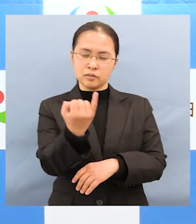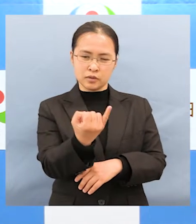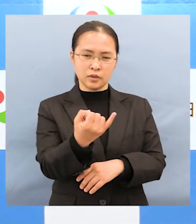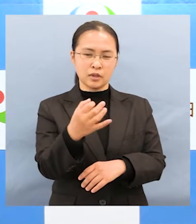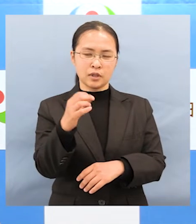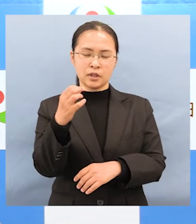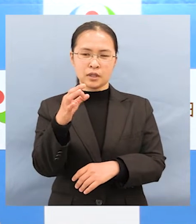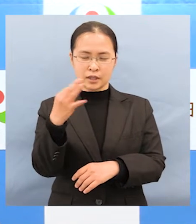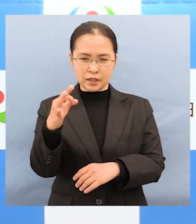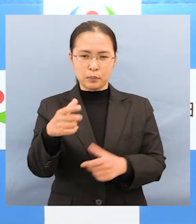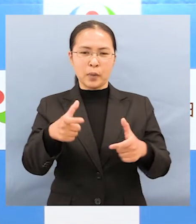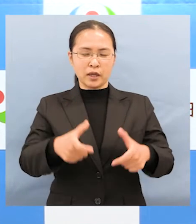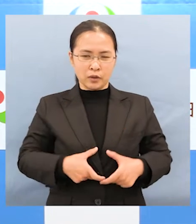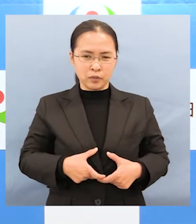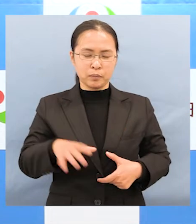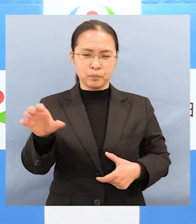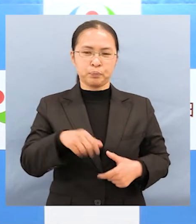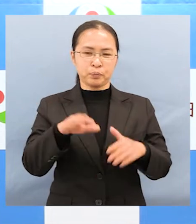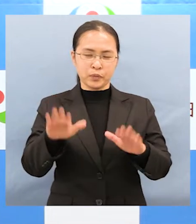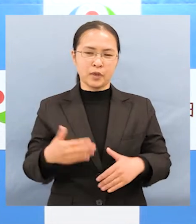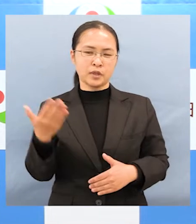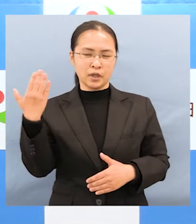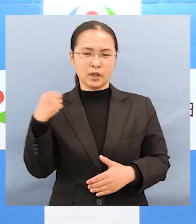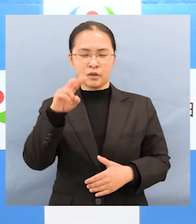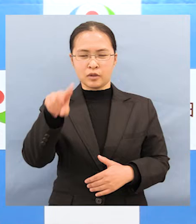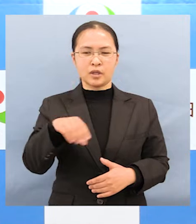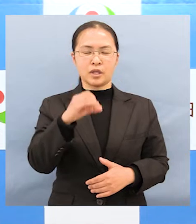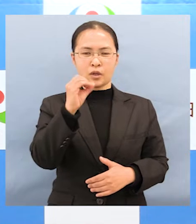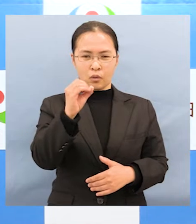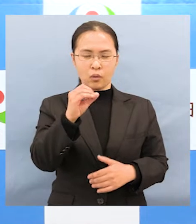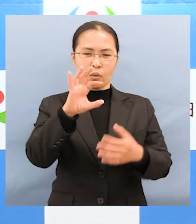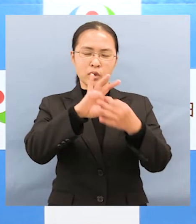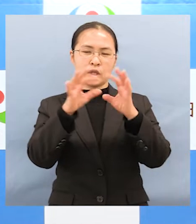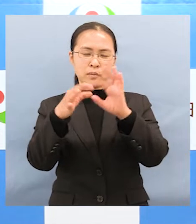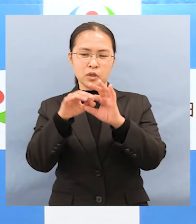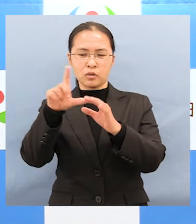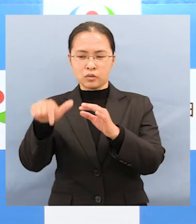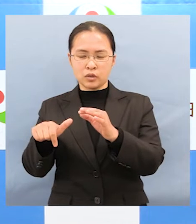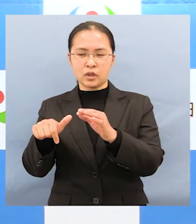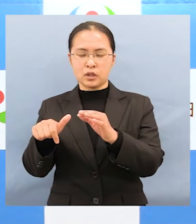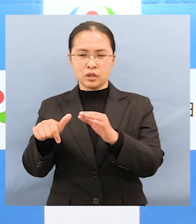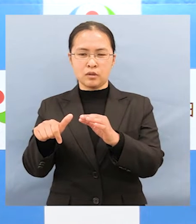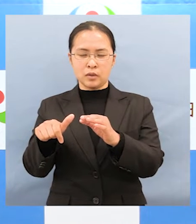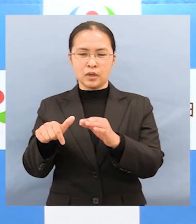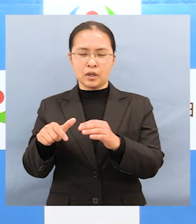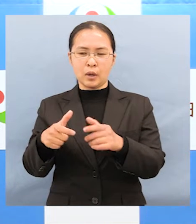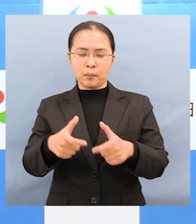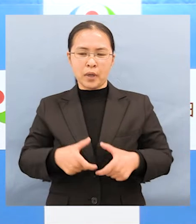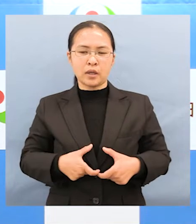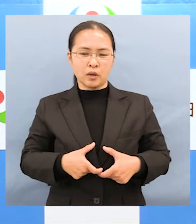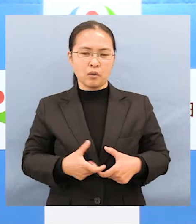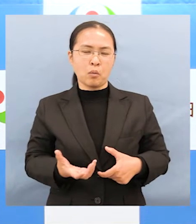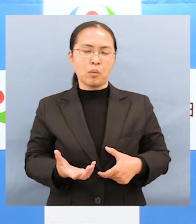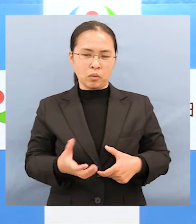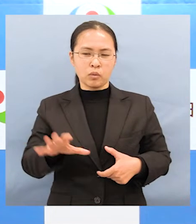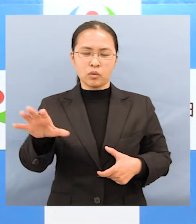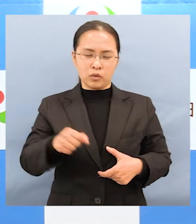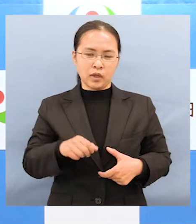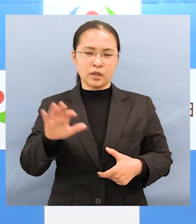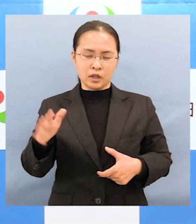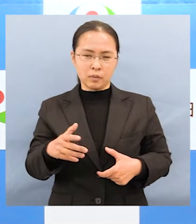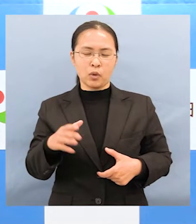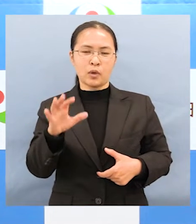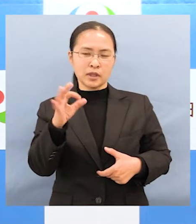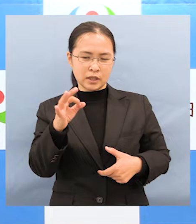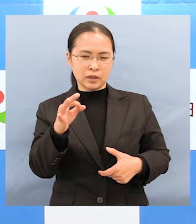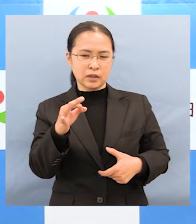取ったわけですが、前回のリオから、リオの時にはそれぞれメダルはかけてきたけれども金メ